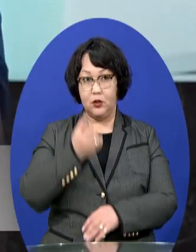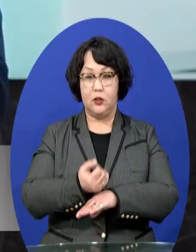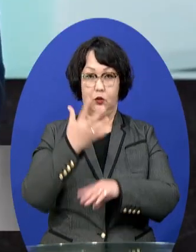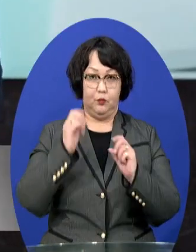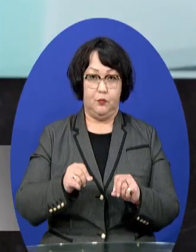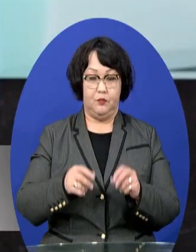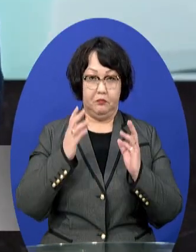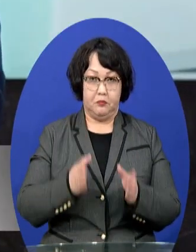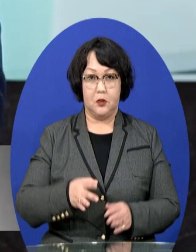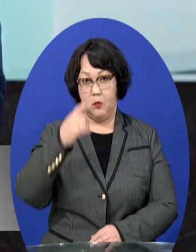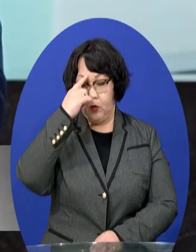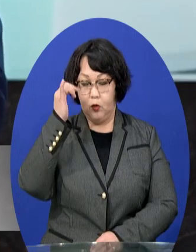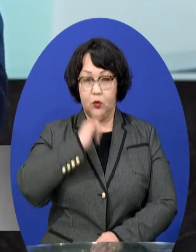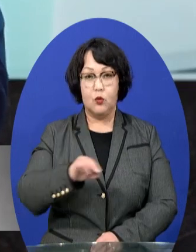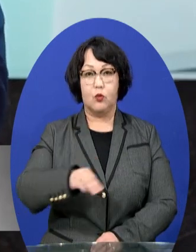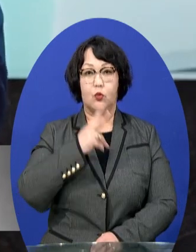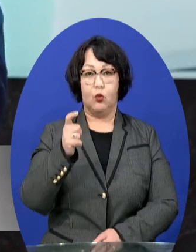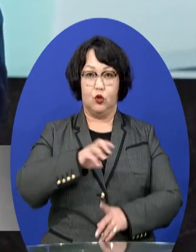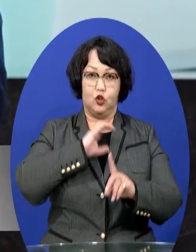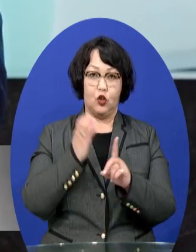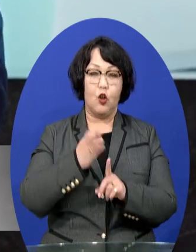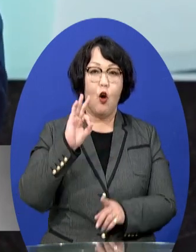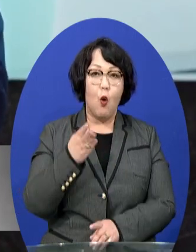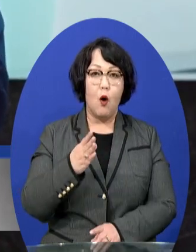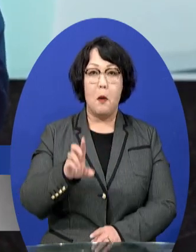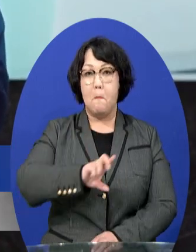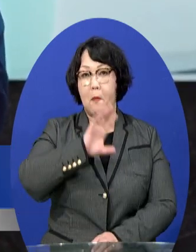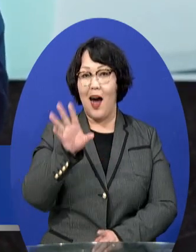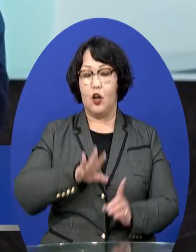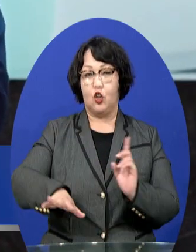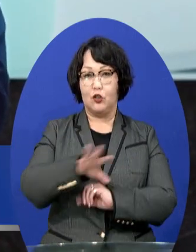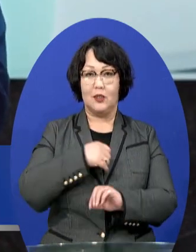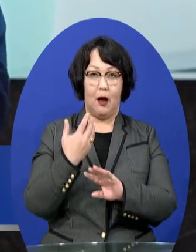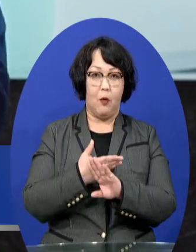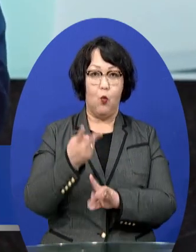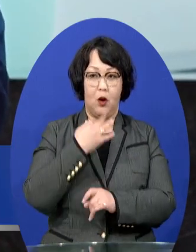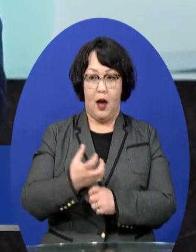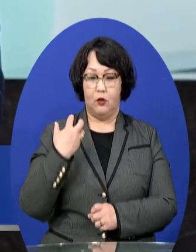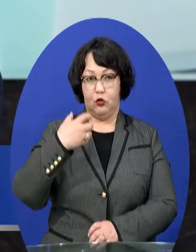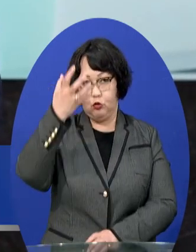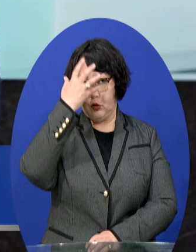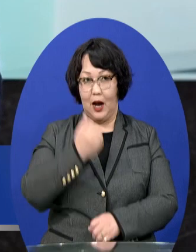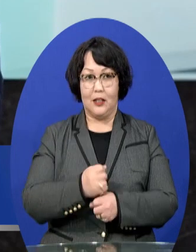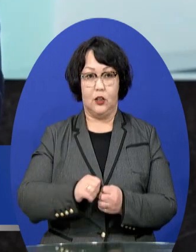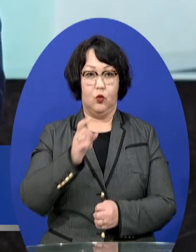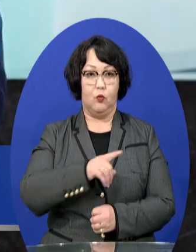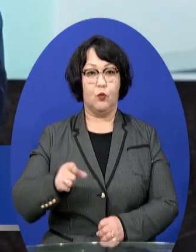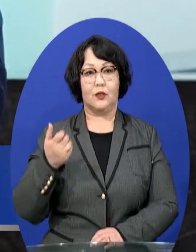Монголчуудаа түүх соёлын өв, байгаль орчны хамгаалах үүрэг бүхий төрийн албан хаагчид албан